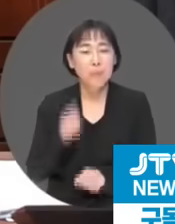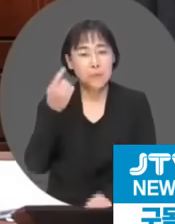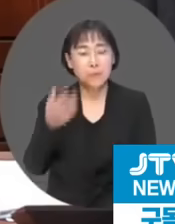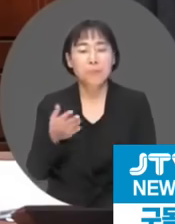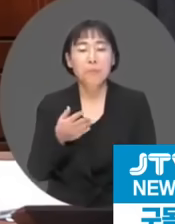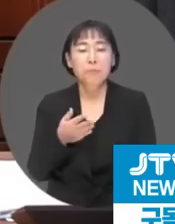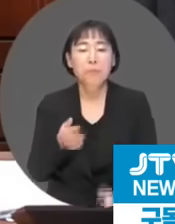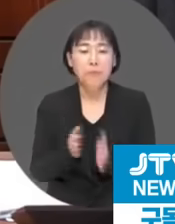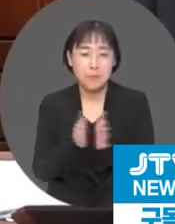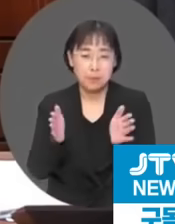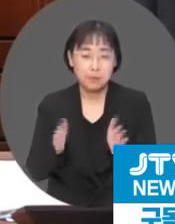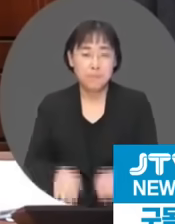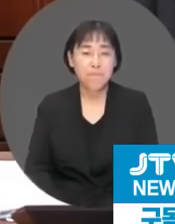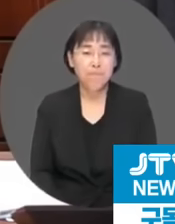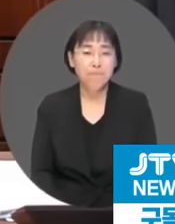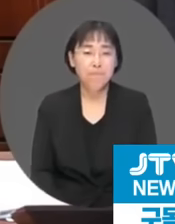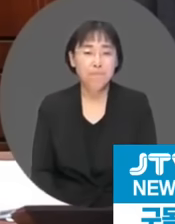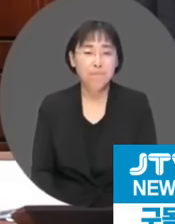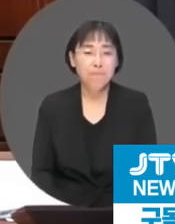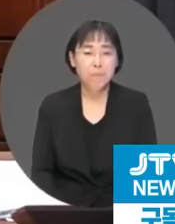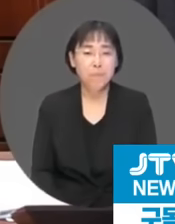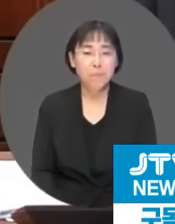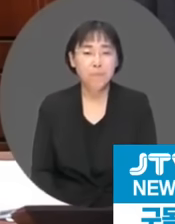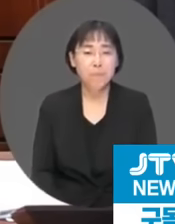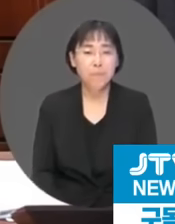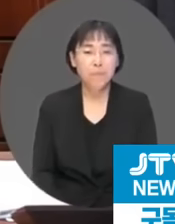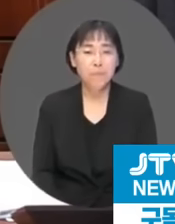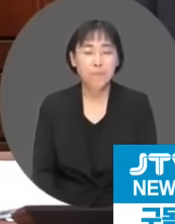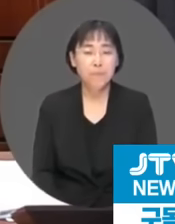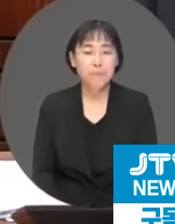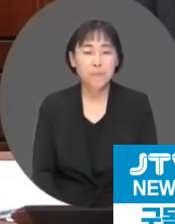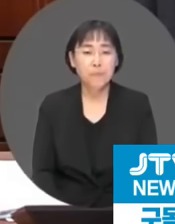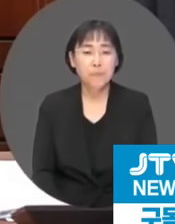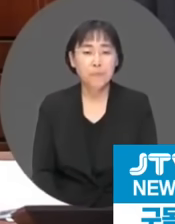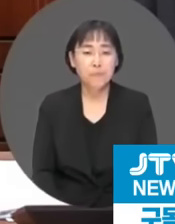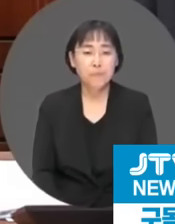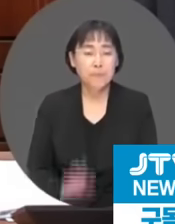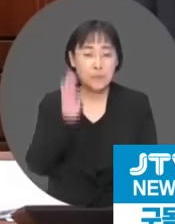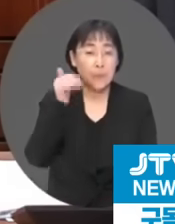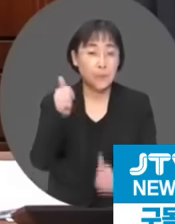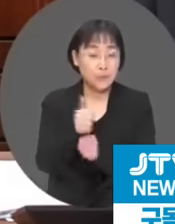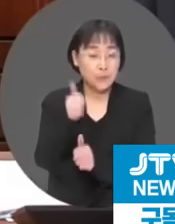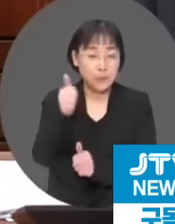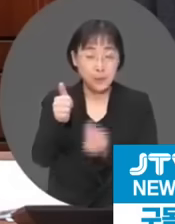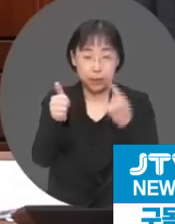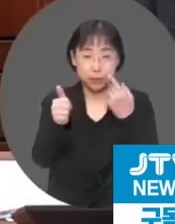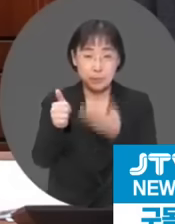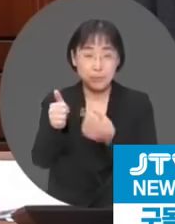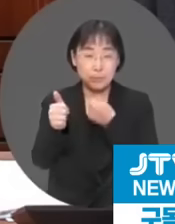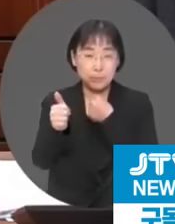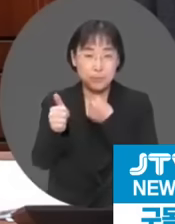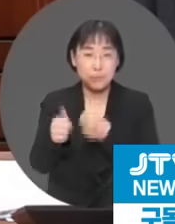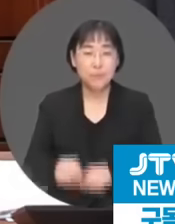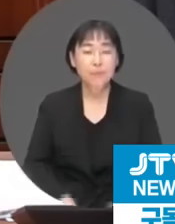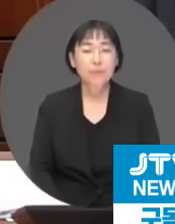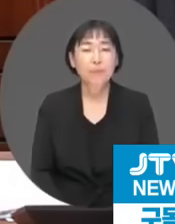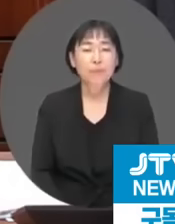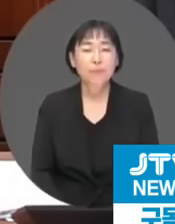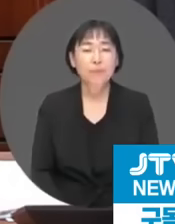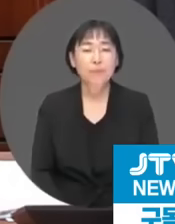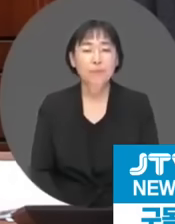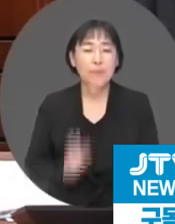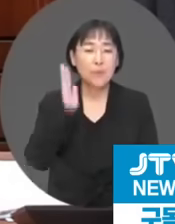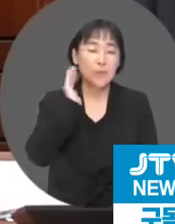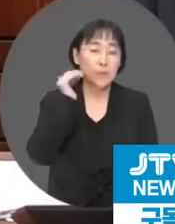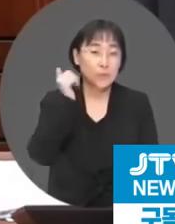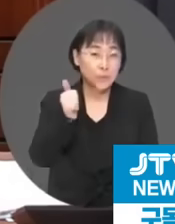종하는 전기 원님네 보칭 질의해 주시기 바랍니다 실장님께 질문 하나만 드리겠습니다 그 대통령